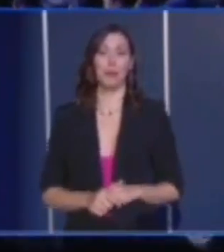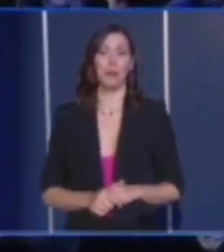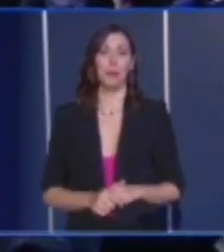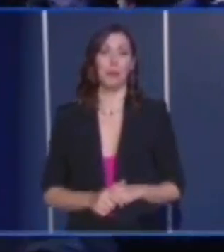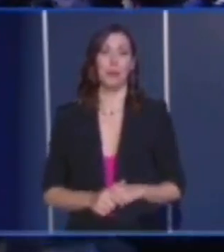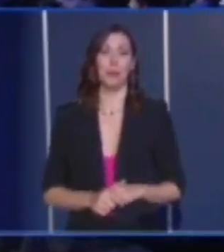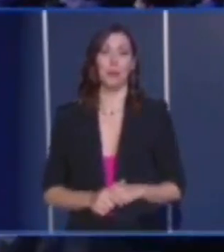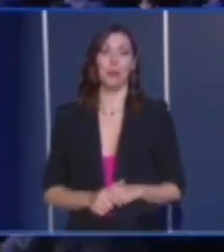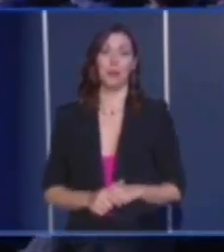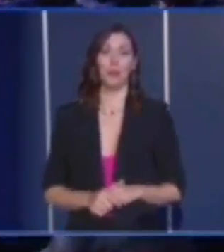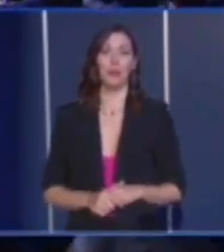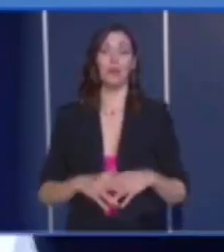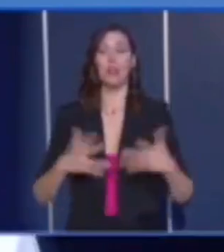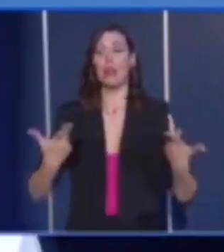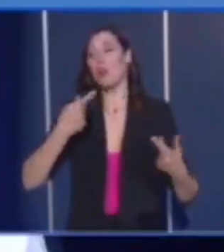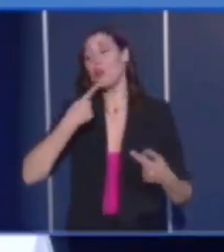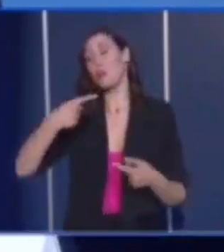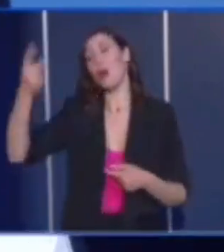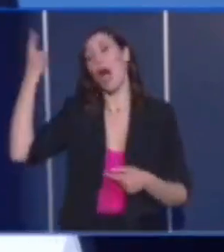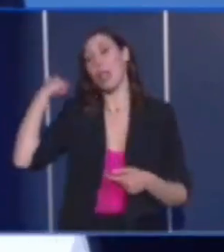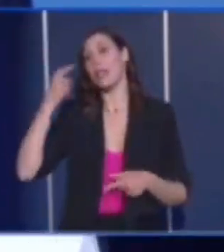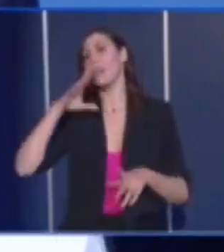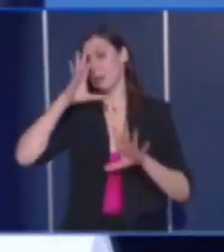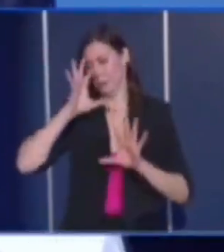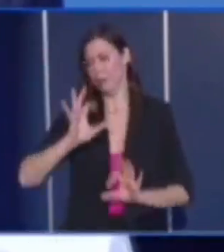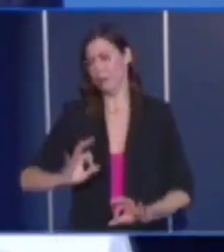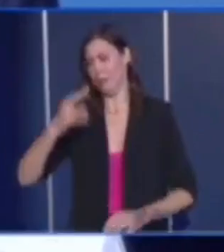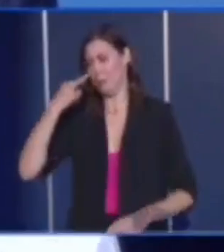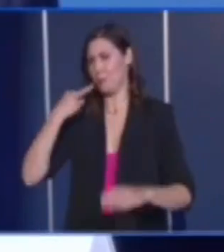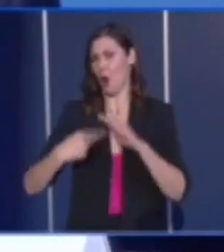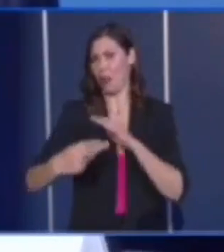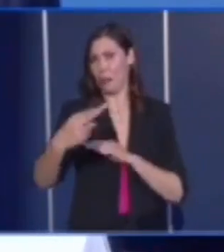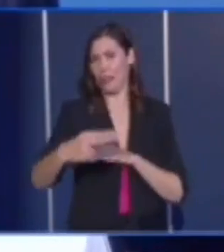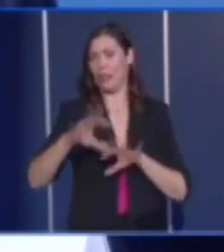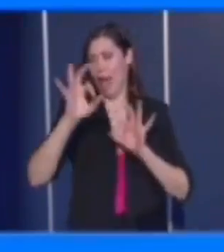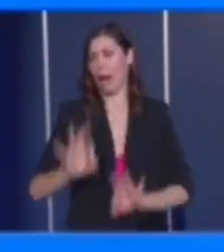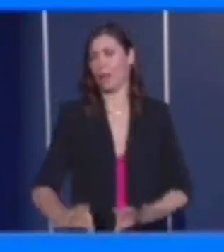Είχα προβλέψει λοιπόν ακριβώς πριν από ένα χρόνο ότι το